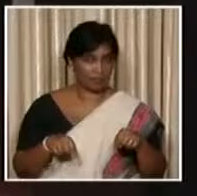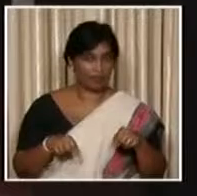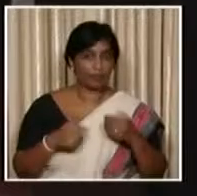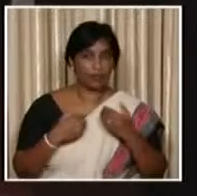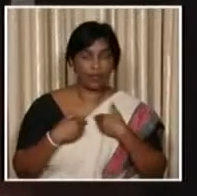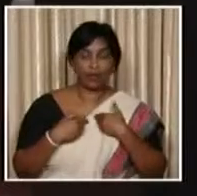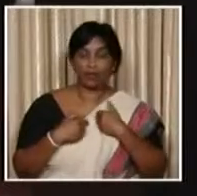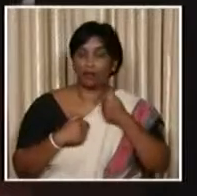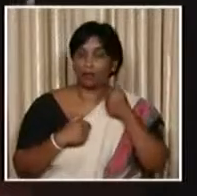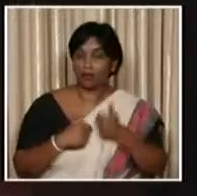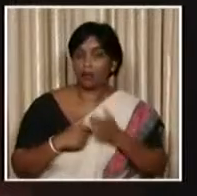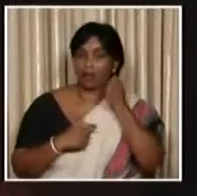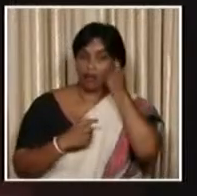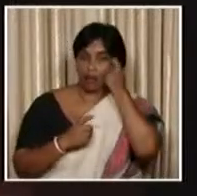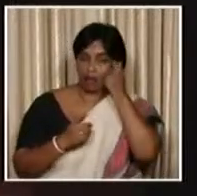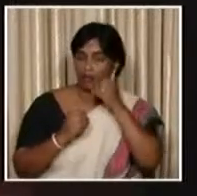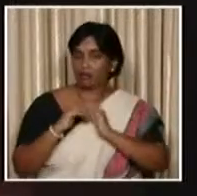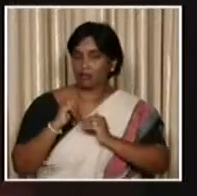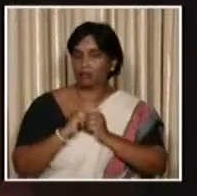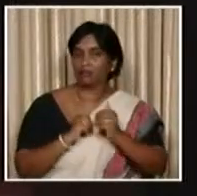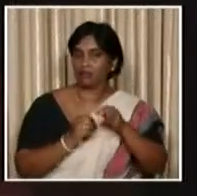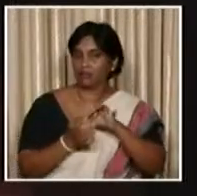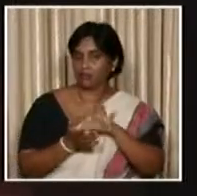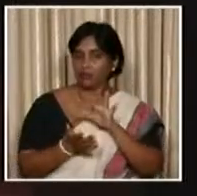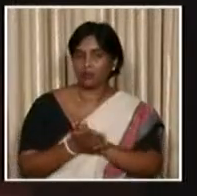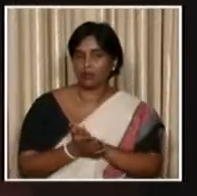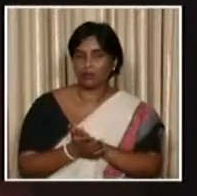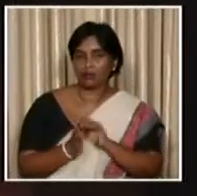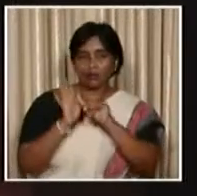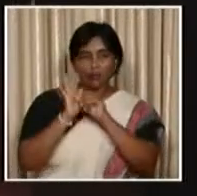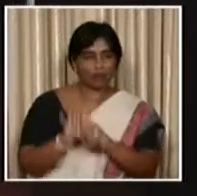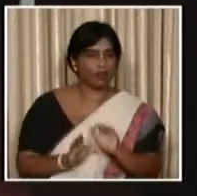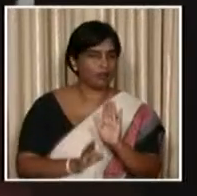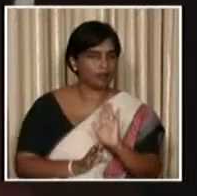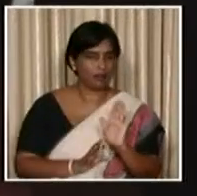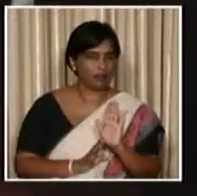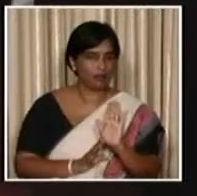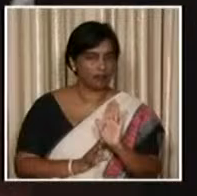අපි ඓතිහාසික යෝජනාවක් ක්‍රියාත්මක කරා. ඒක බාල්දු කරන්න